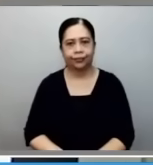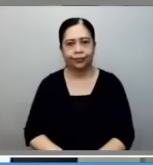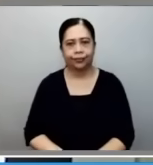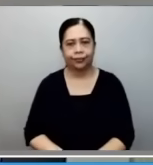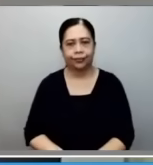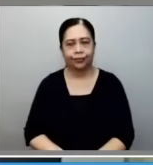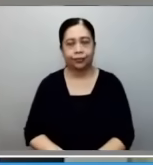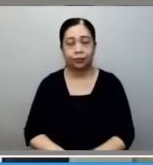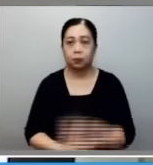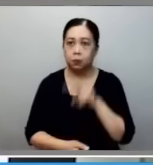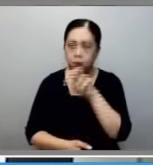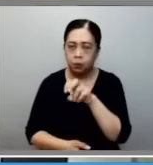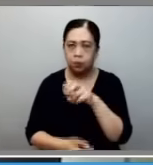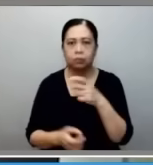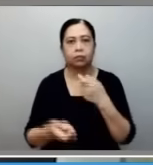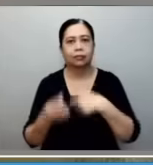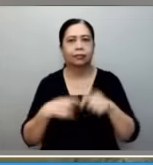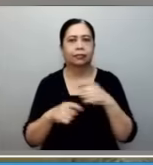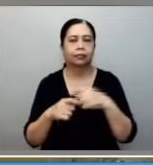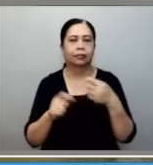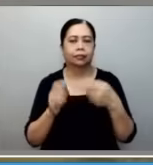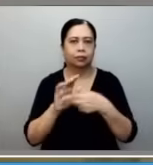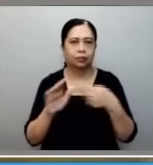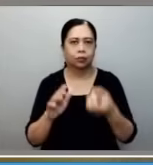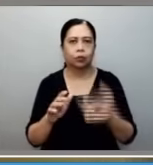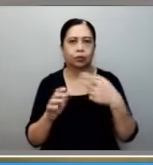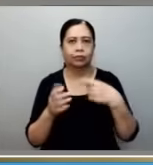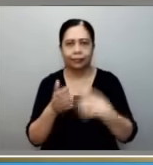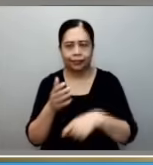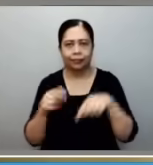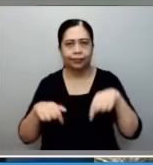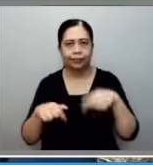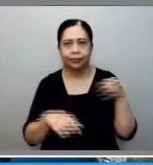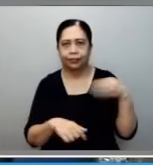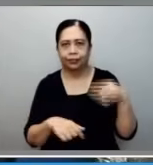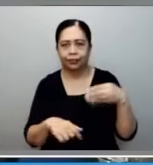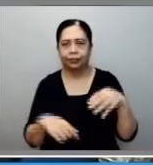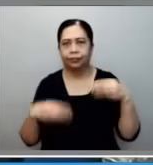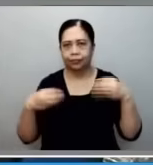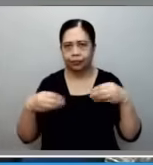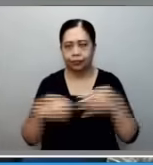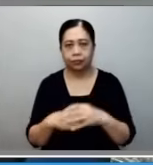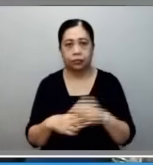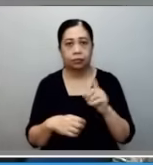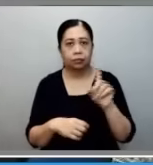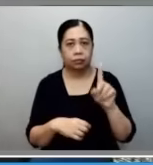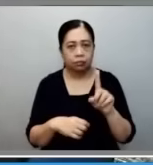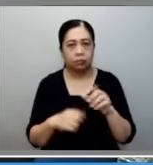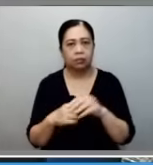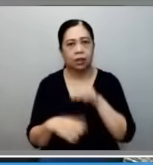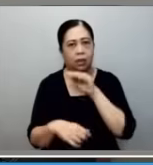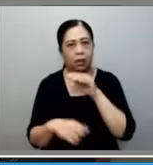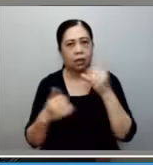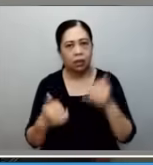Inabutan naming nagpapalit ng presyo ng kanyang mga panindang bigas si Cherry dito sa Bloom and Treat Market. Kung may isa raw pumapagod sa kanya ngayon,